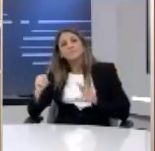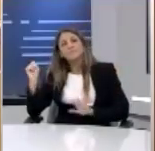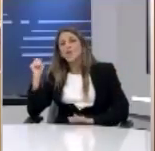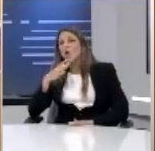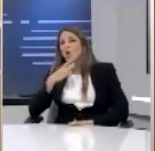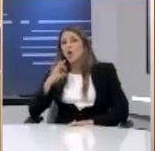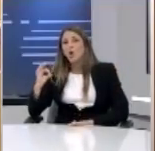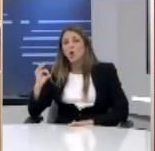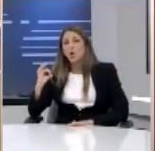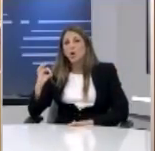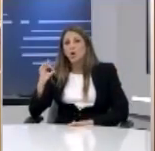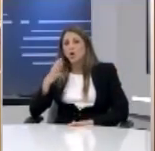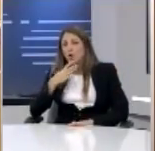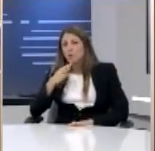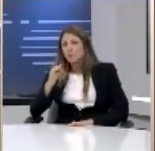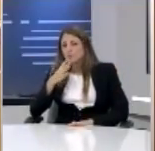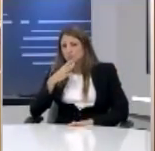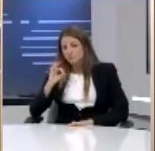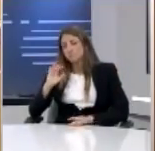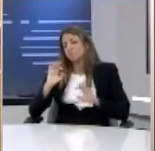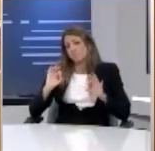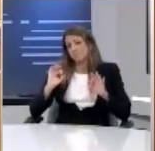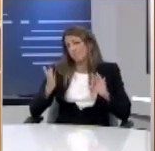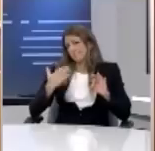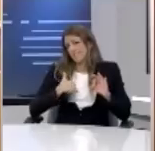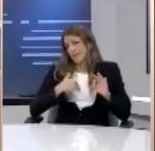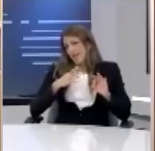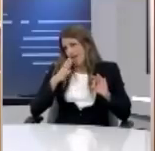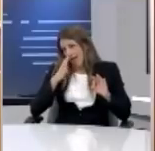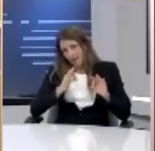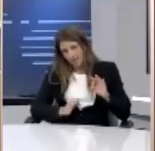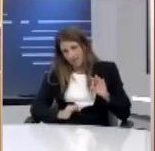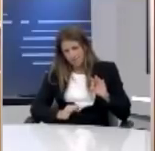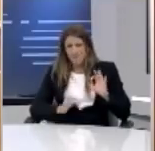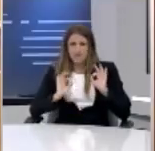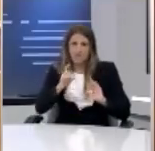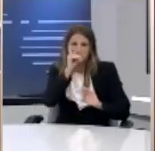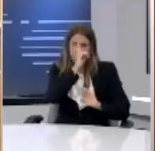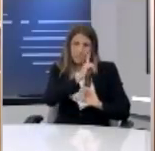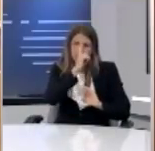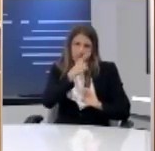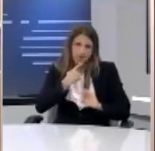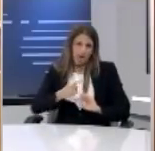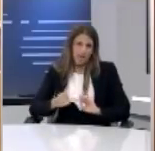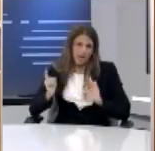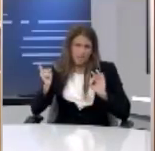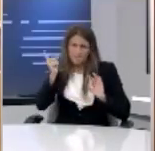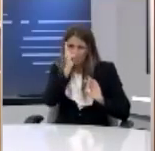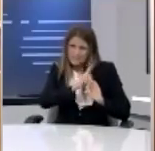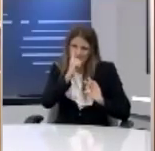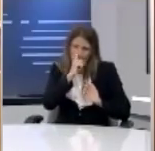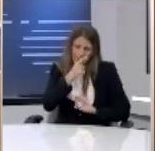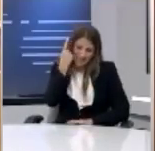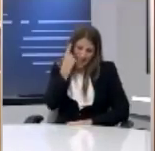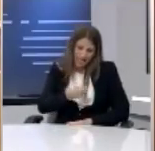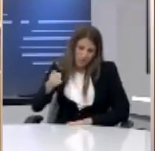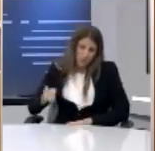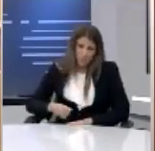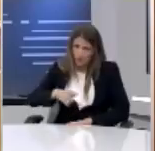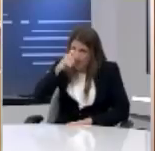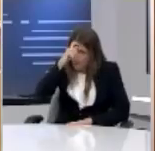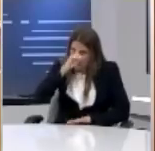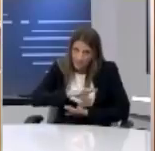Προφανώς όχι για την αληθή αυτά που λέει, αναληθή είναι. Απολύτως ψευδή, απαράδεκτα. Αλλά δεν είστε σε θέση να το